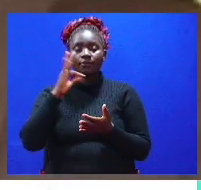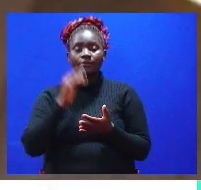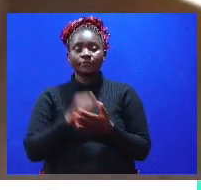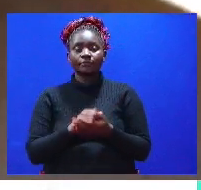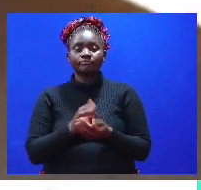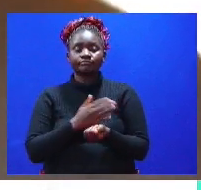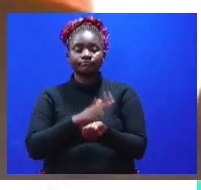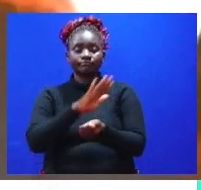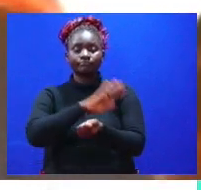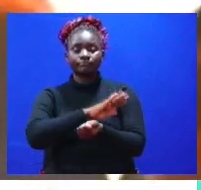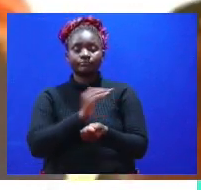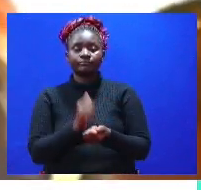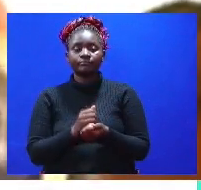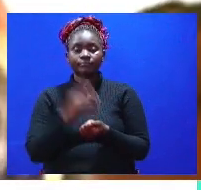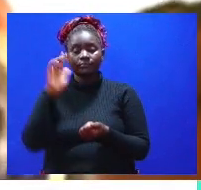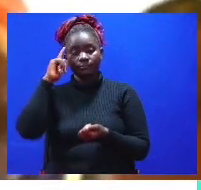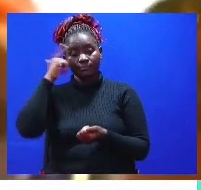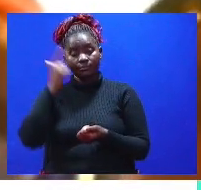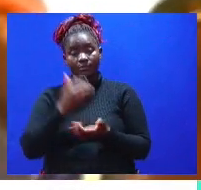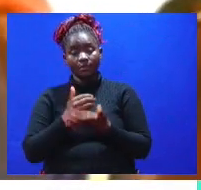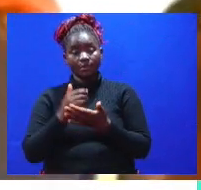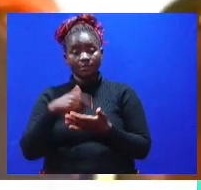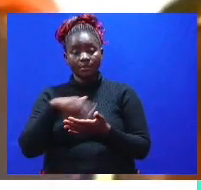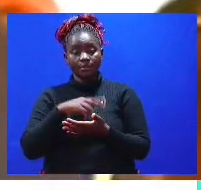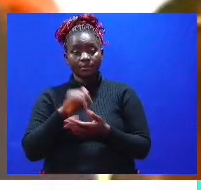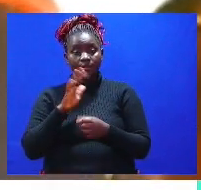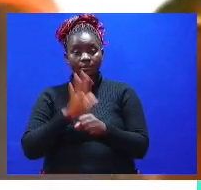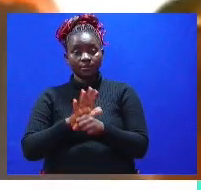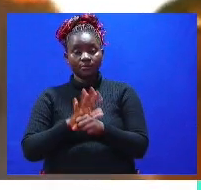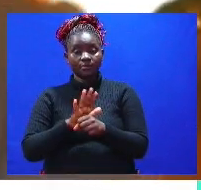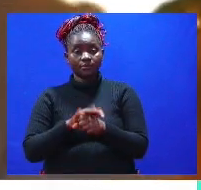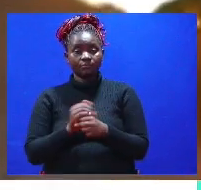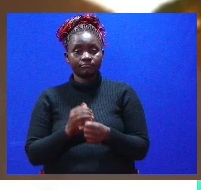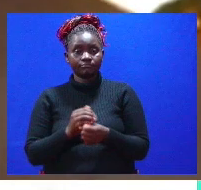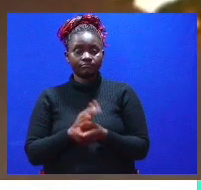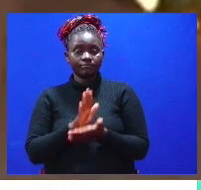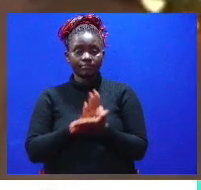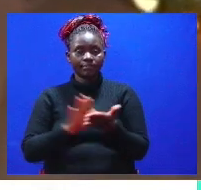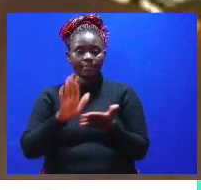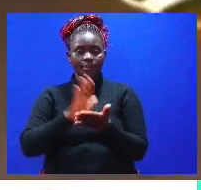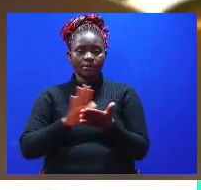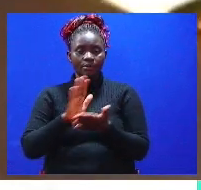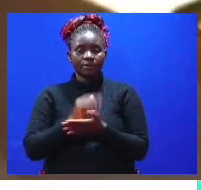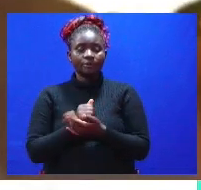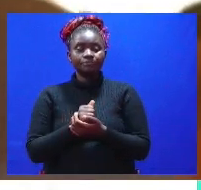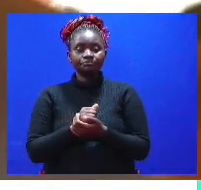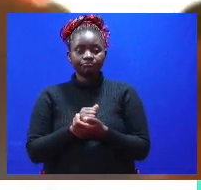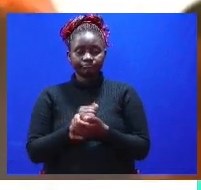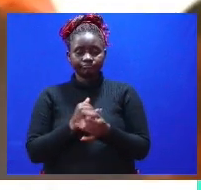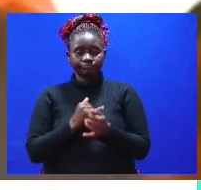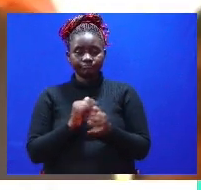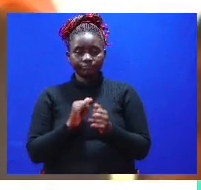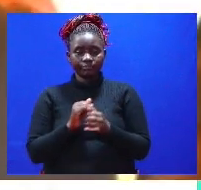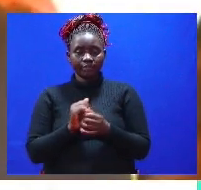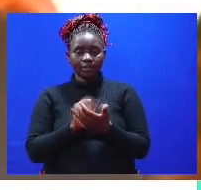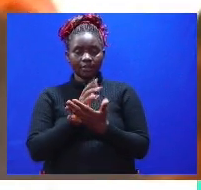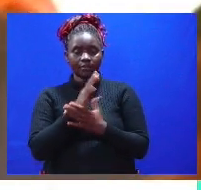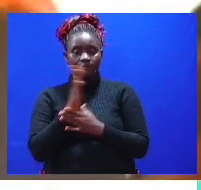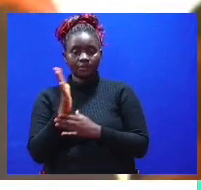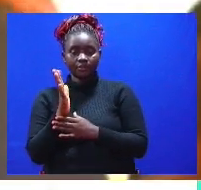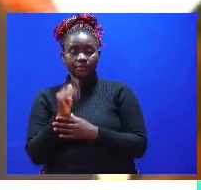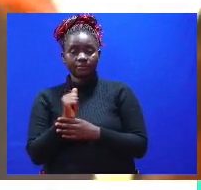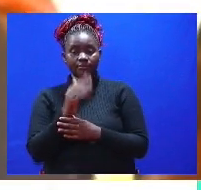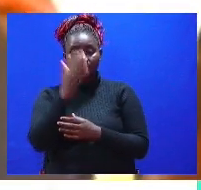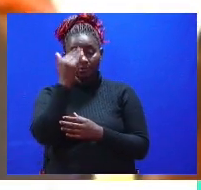coverage. Nafikiri itasaidia sana. To increase pia our indigenous trees. Kwa